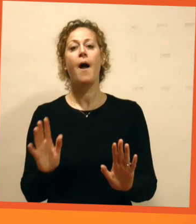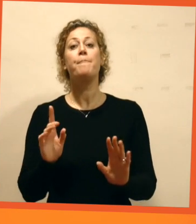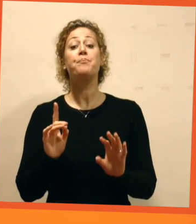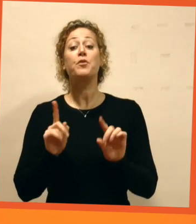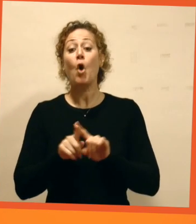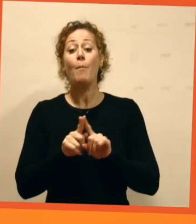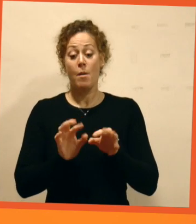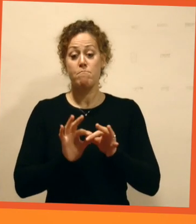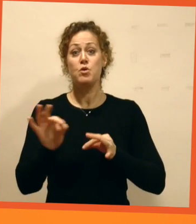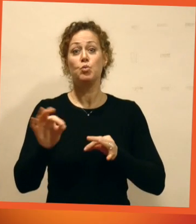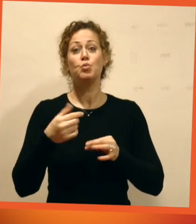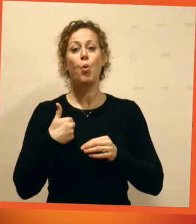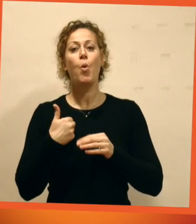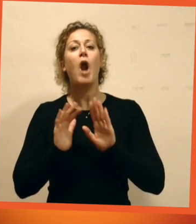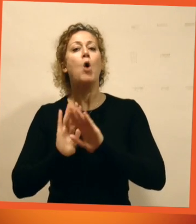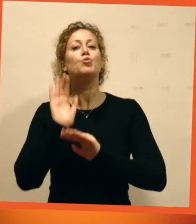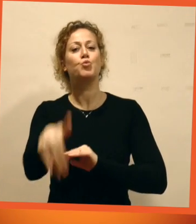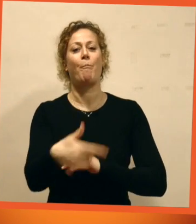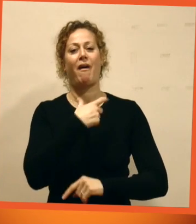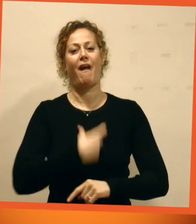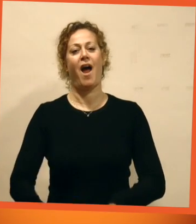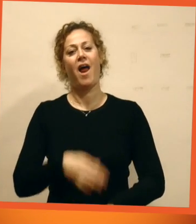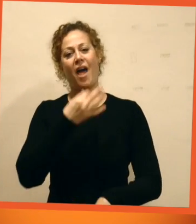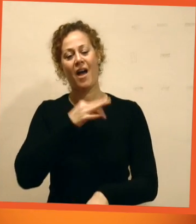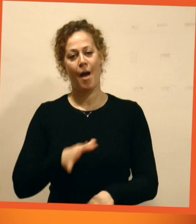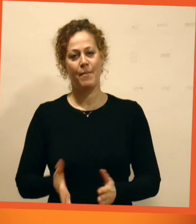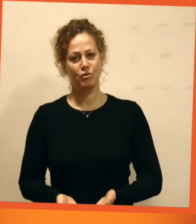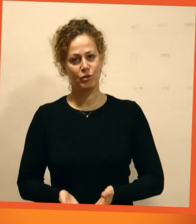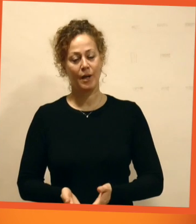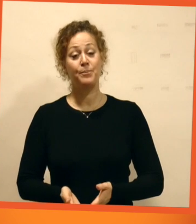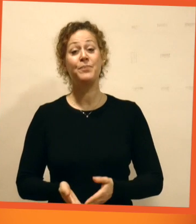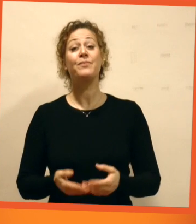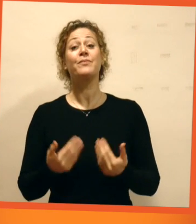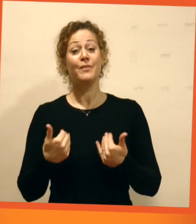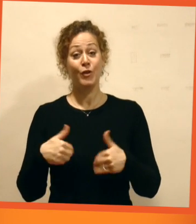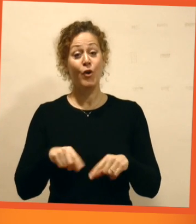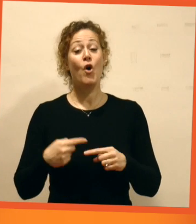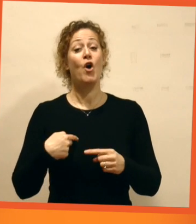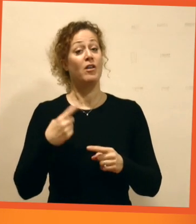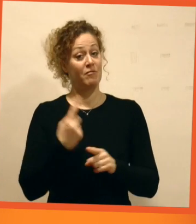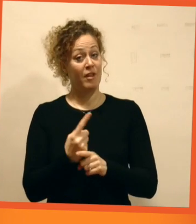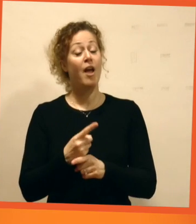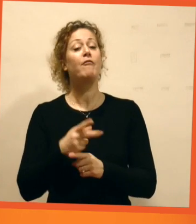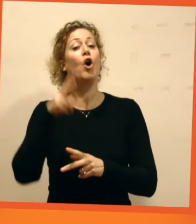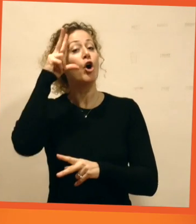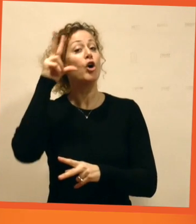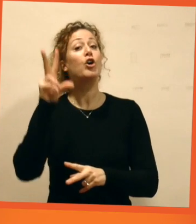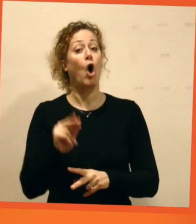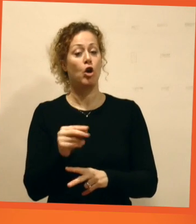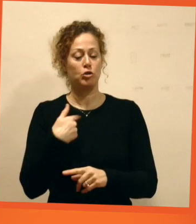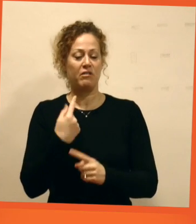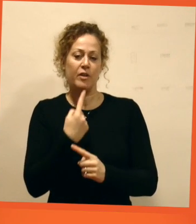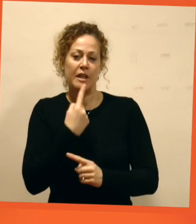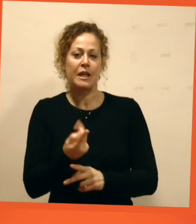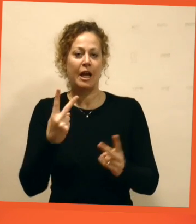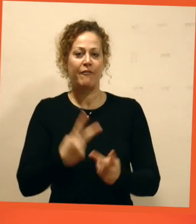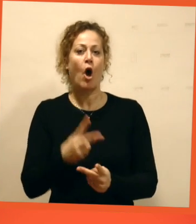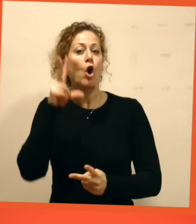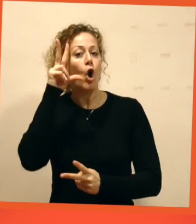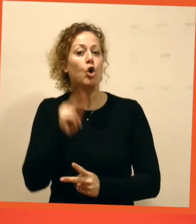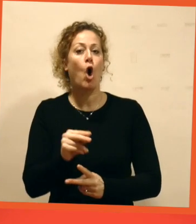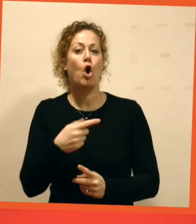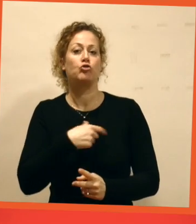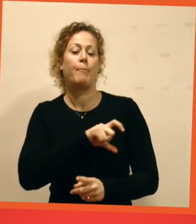stessi, diciamo così. E devo dire che abbiamo avuto parecchi riconoscimenti. Noi tutti gli anni, per